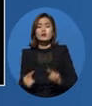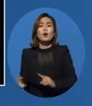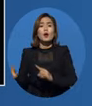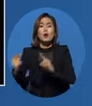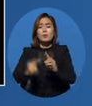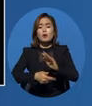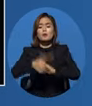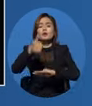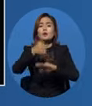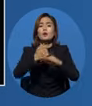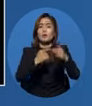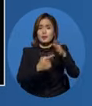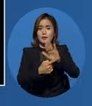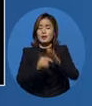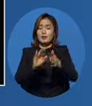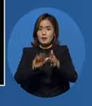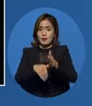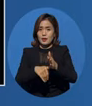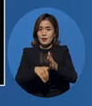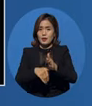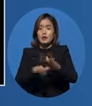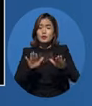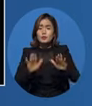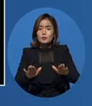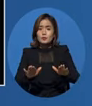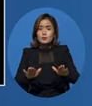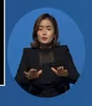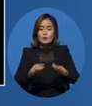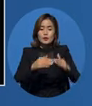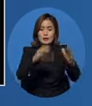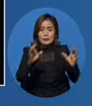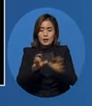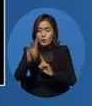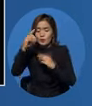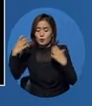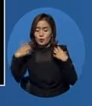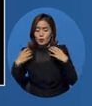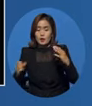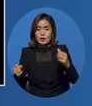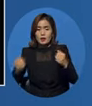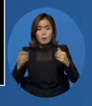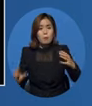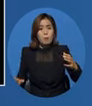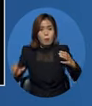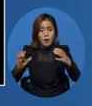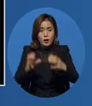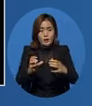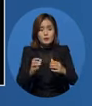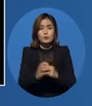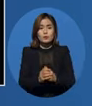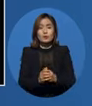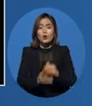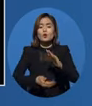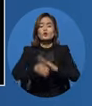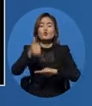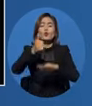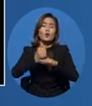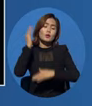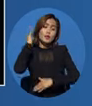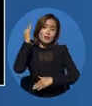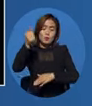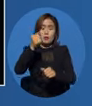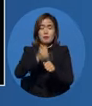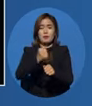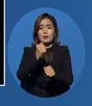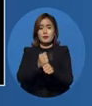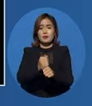성과를 내야 할 때입니다 당장 체형이 힘을 모아서 대선 후 보아도 한 팀이 되어 성공한 대통령을 만들어